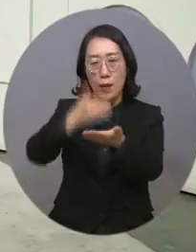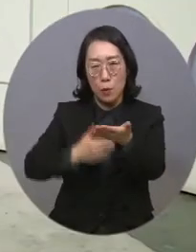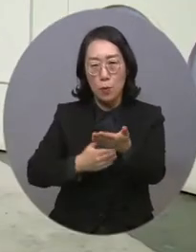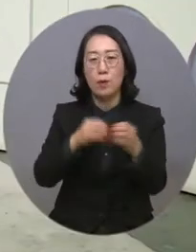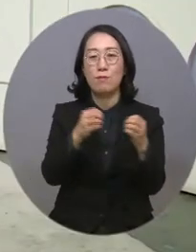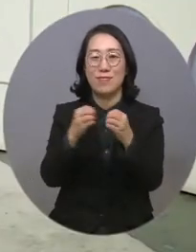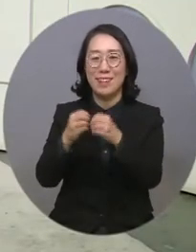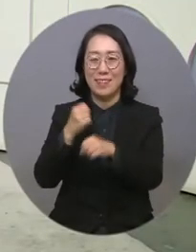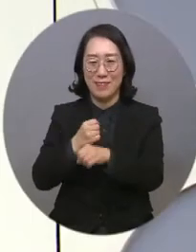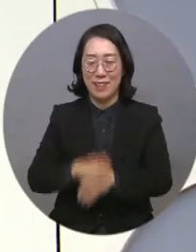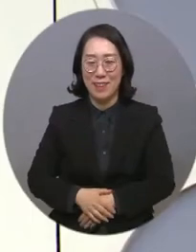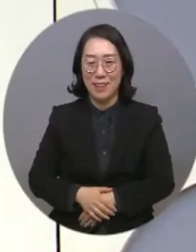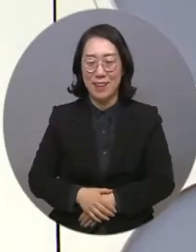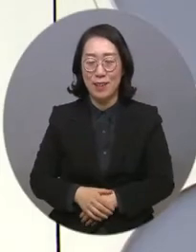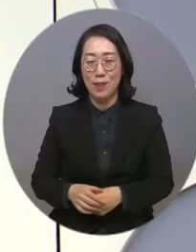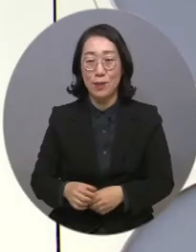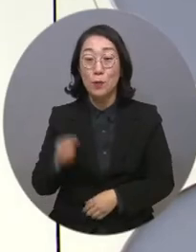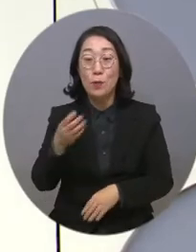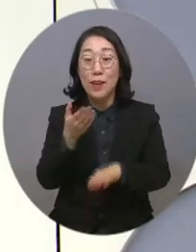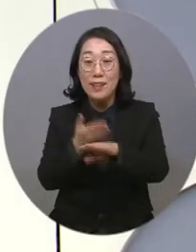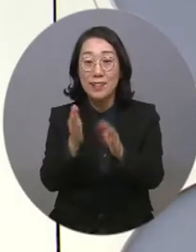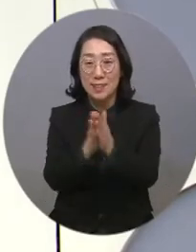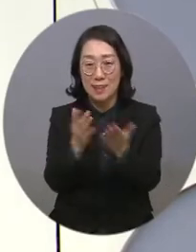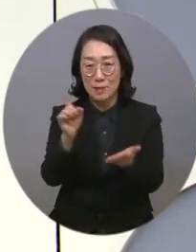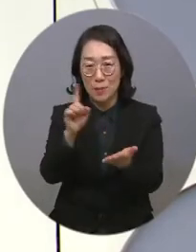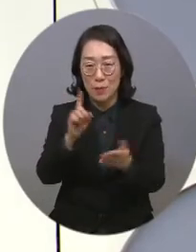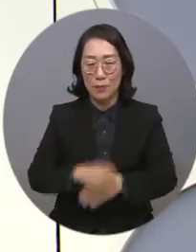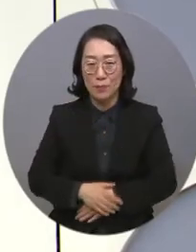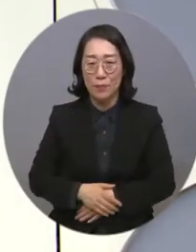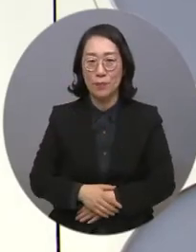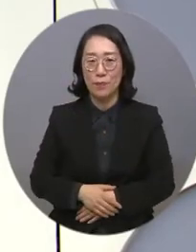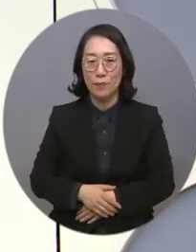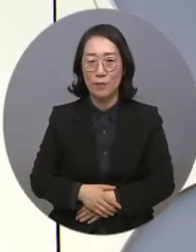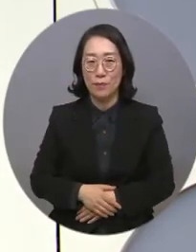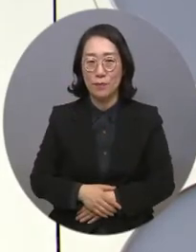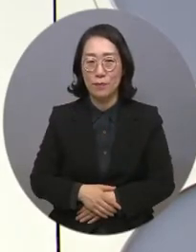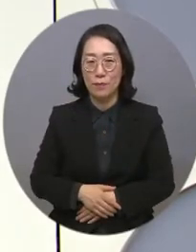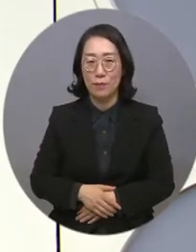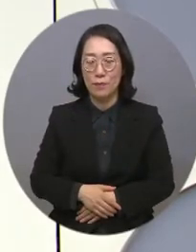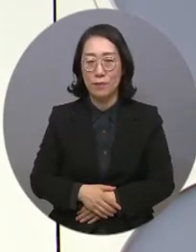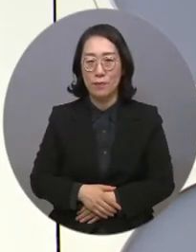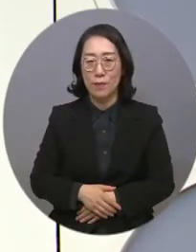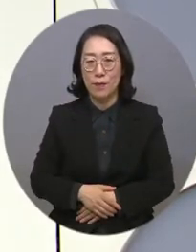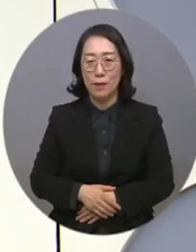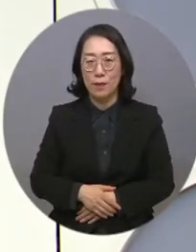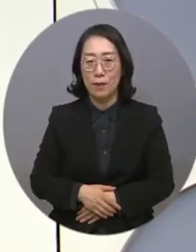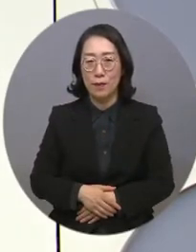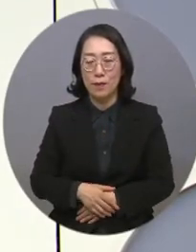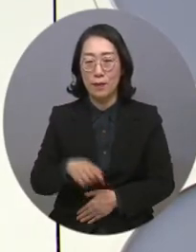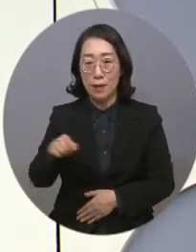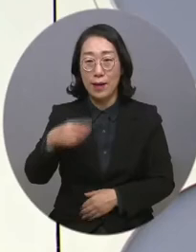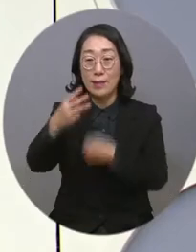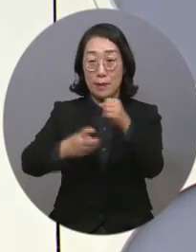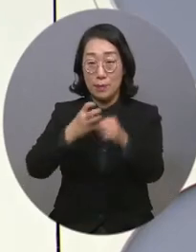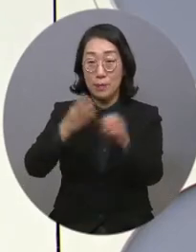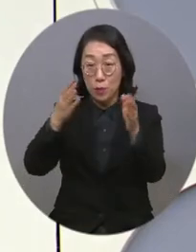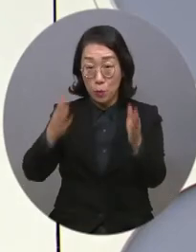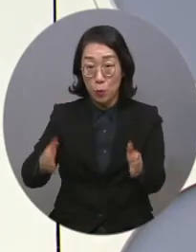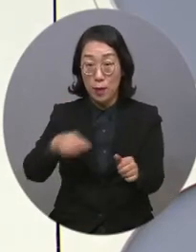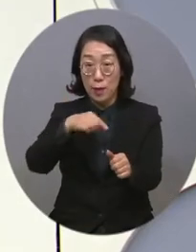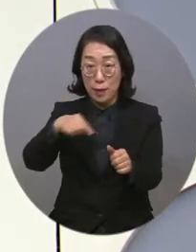재밌습니다. 아, 그리고 또 하나는 아 이건 이제 하나는 이제 카를 차페크 평전인데요. 제가 30년간 가르치면서 이제